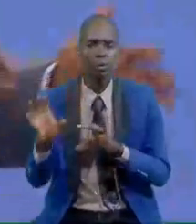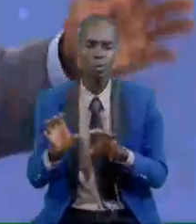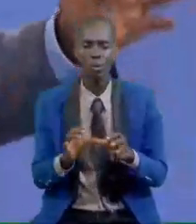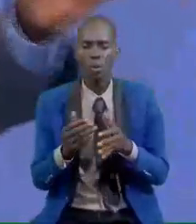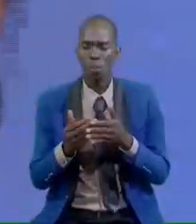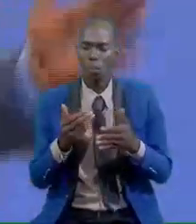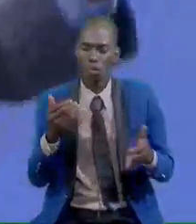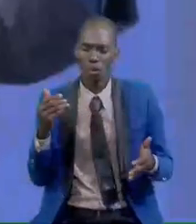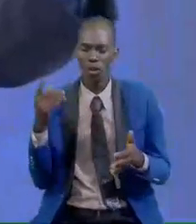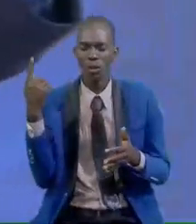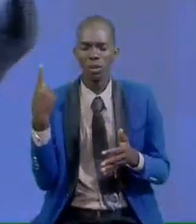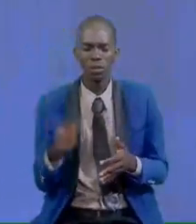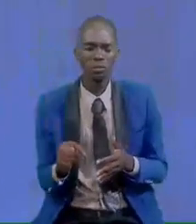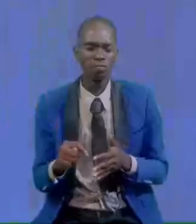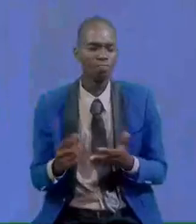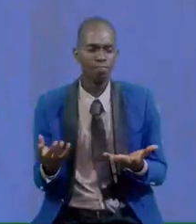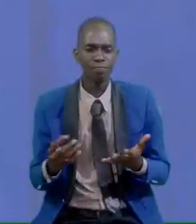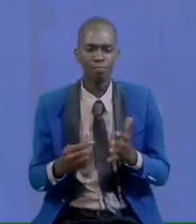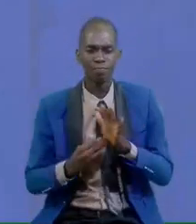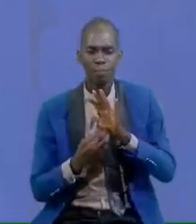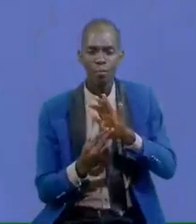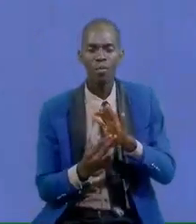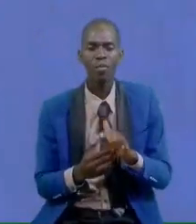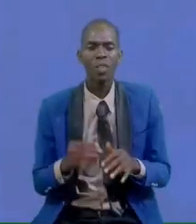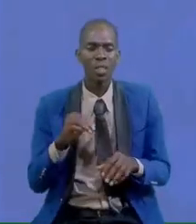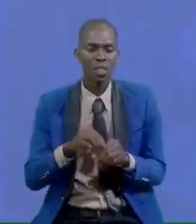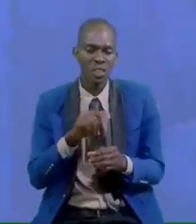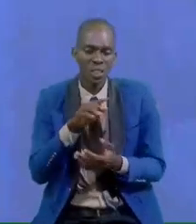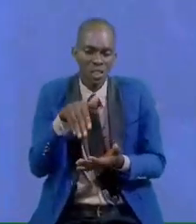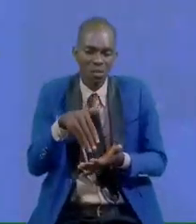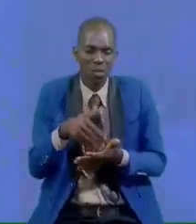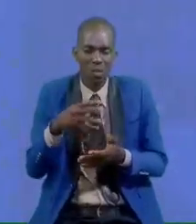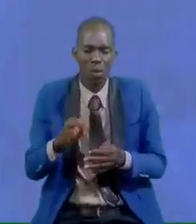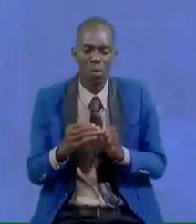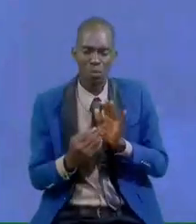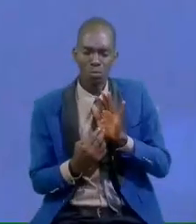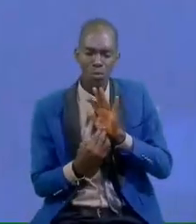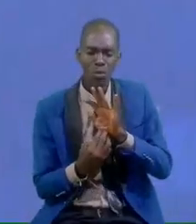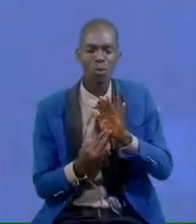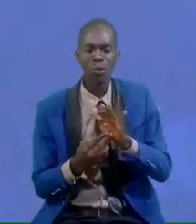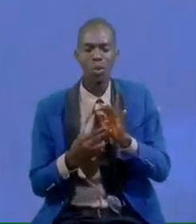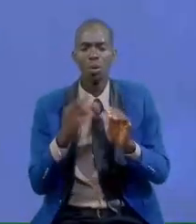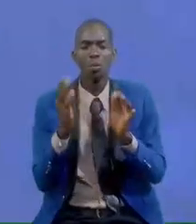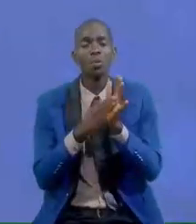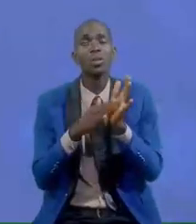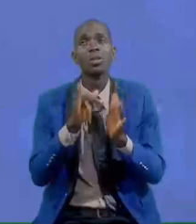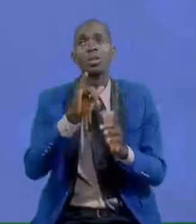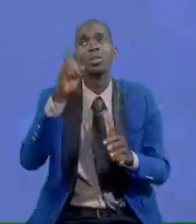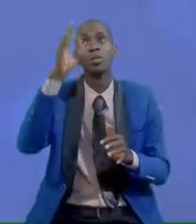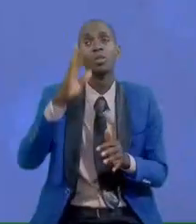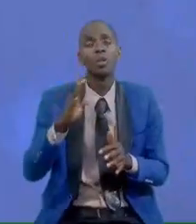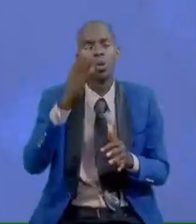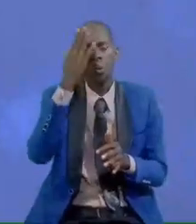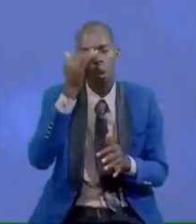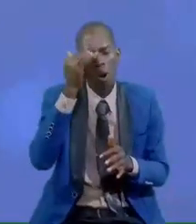louons Dieu. Au milieu de la manifestation, nous louons Dieu. Pourquoi? À cause de ce qu'il